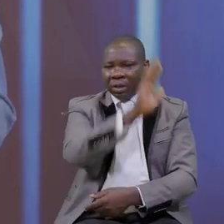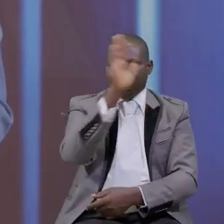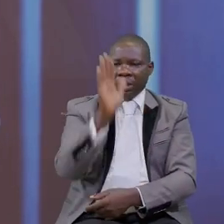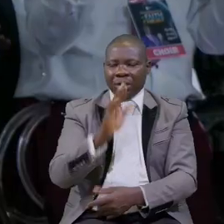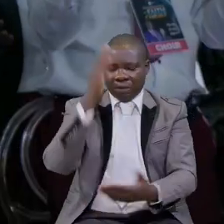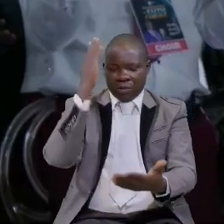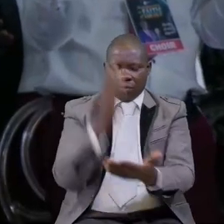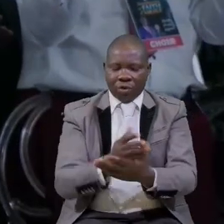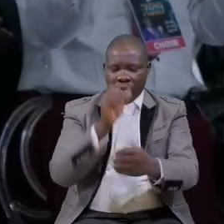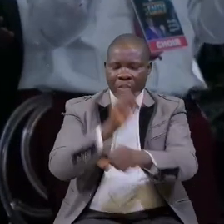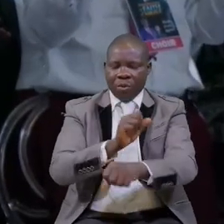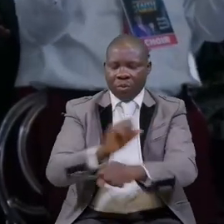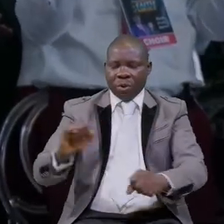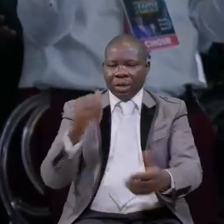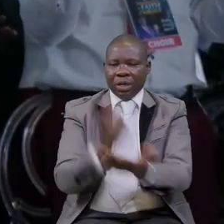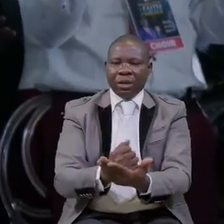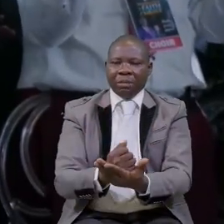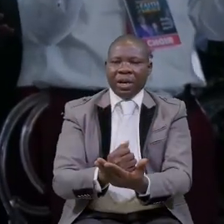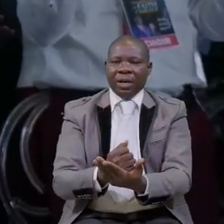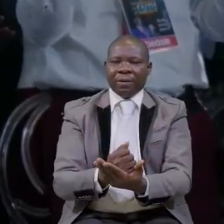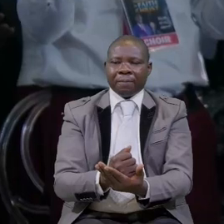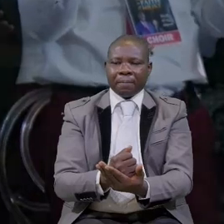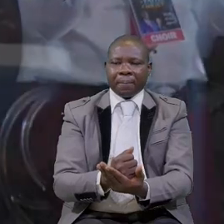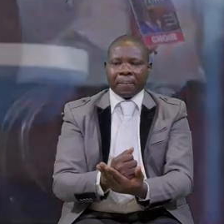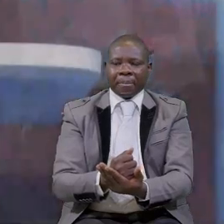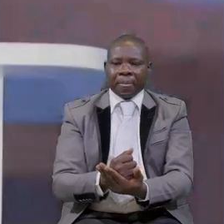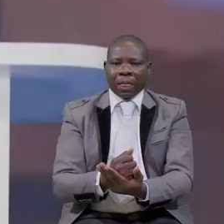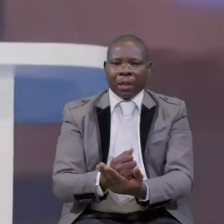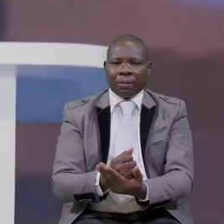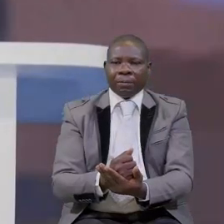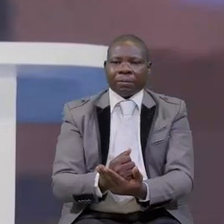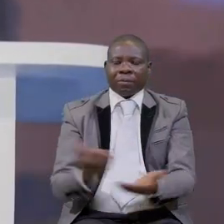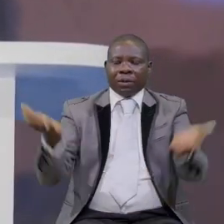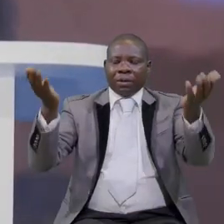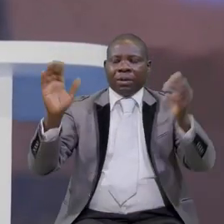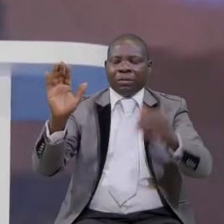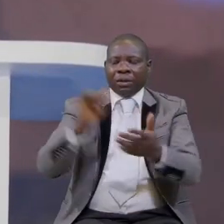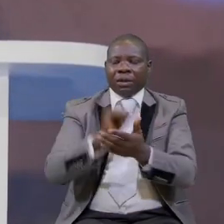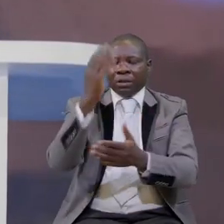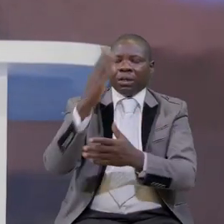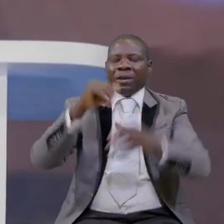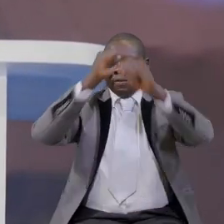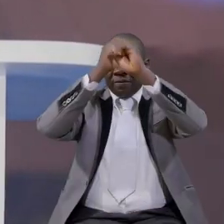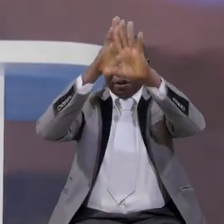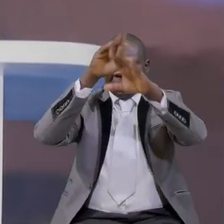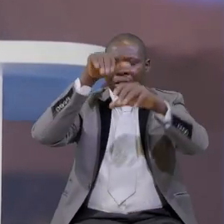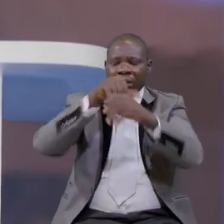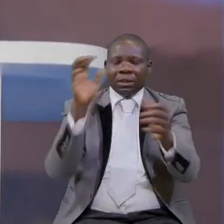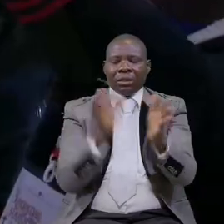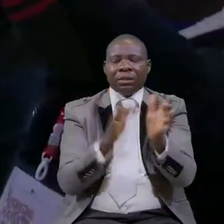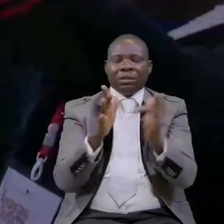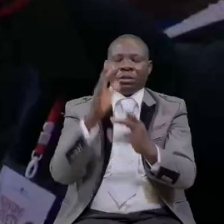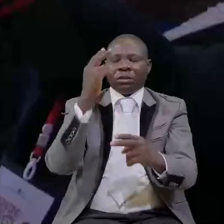ne va jamais cesser d'œuvrer, d'agir. Et lève cette main, Père, au nom